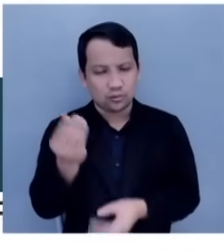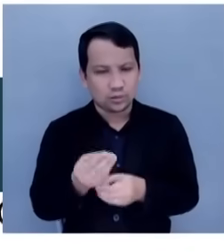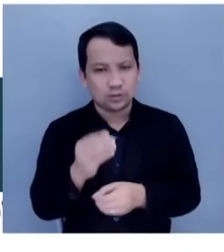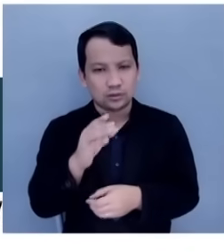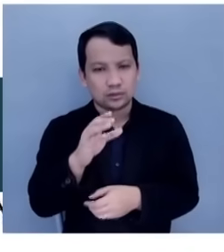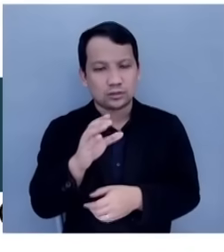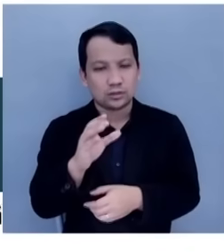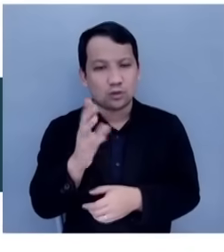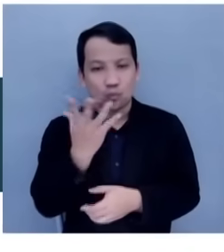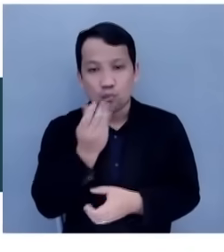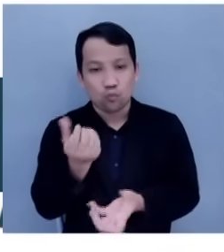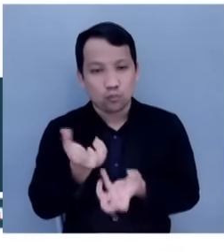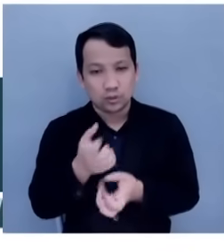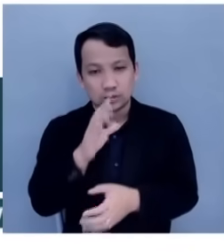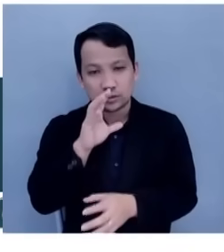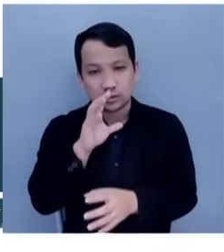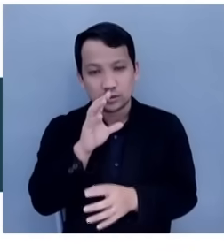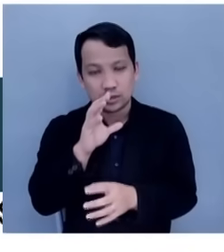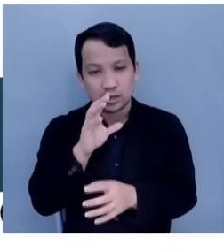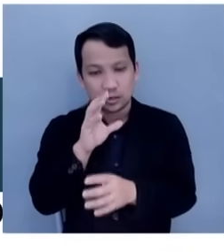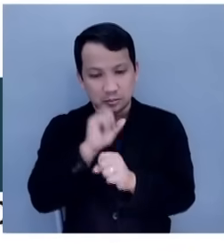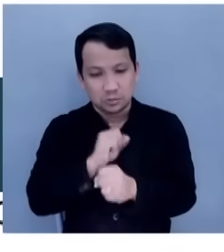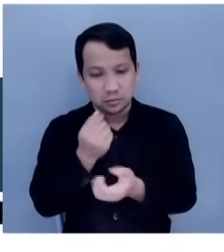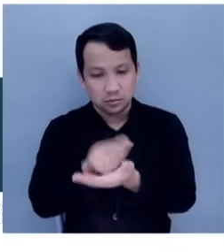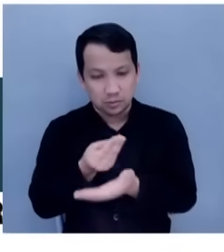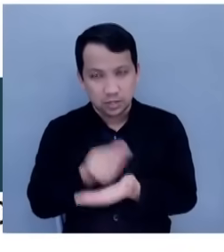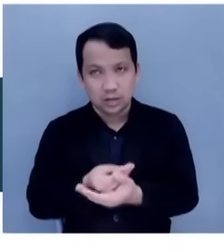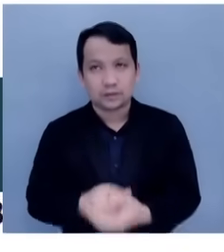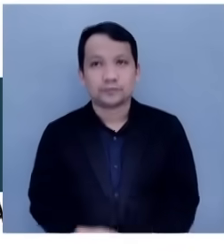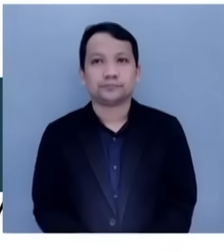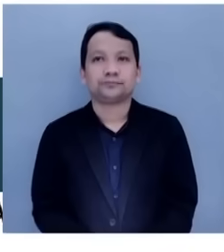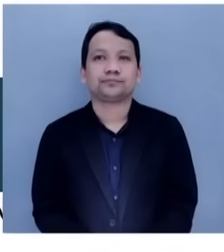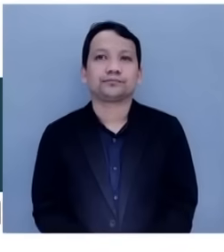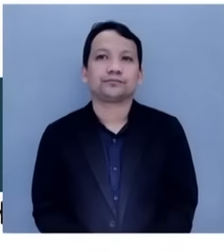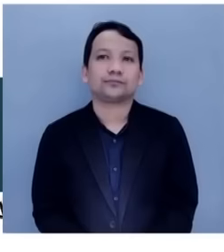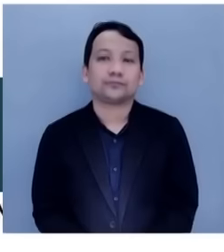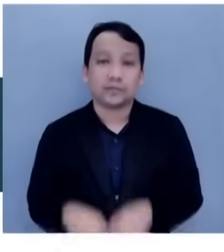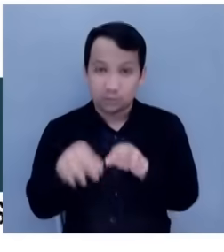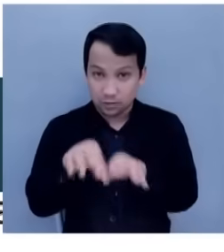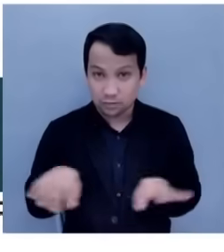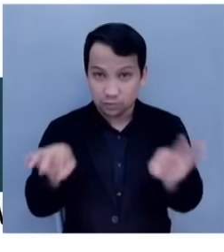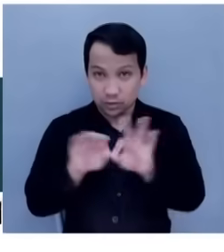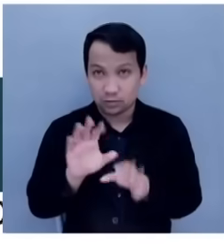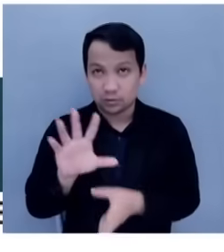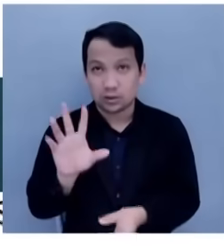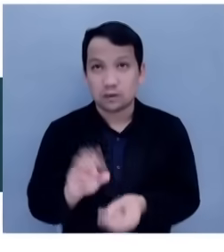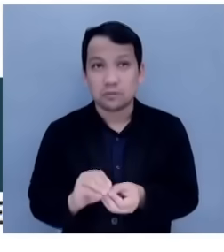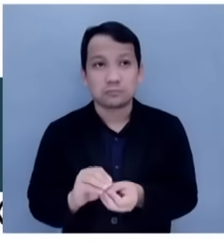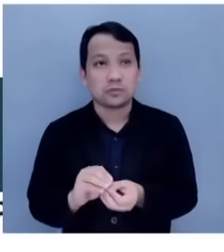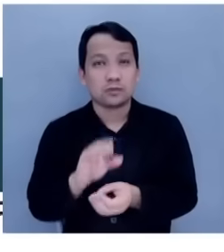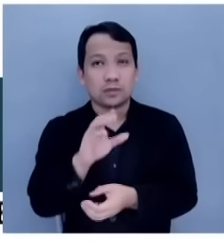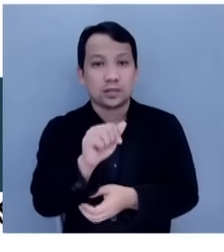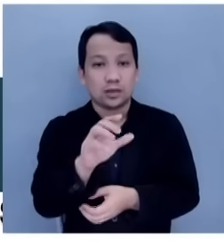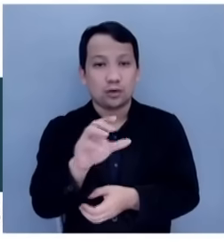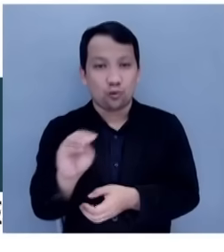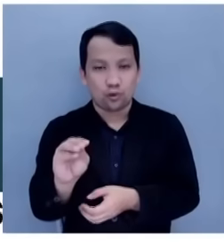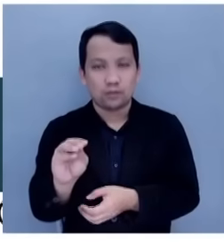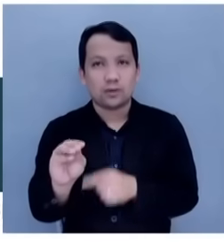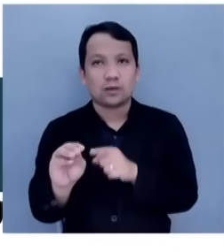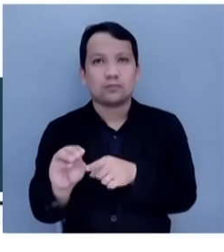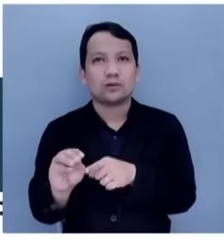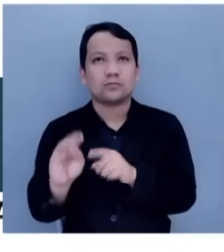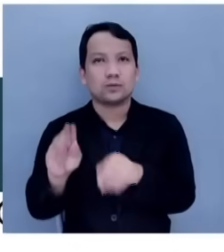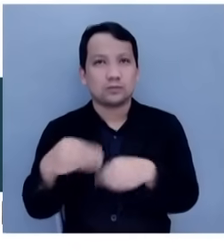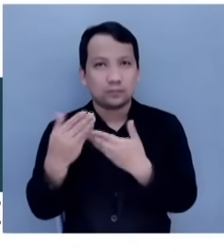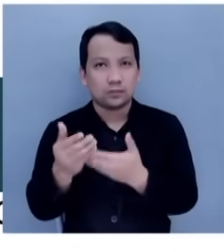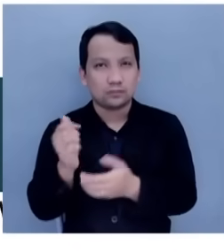CIF. Exactly, Carmina, no? So, kaya mahalaga din talaga dapat itong mga AOM na ito ay maibigay